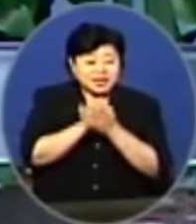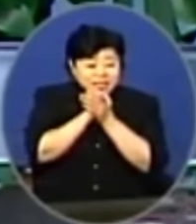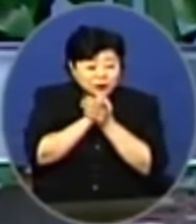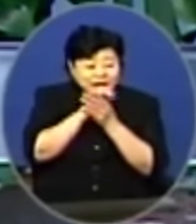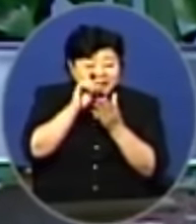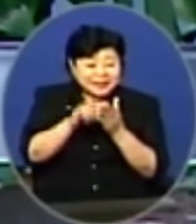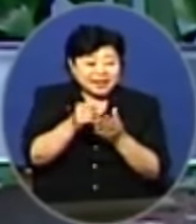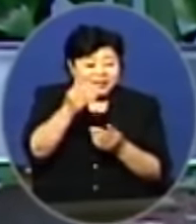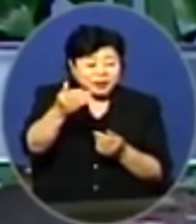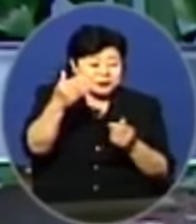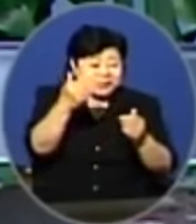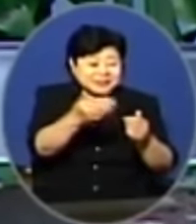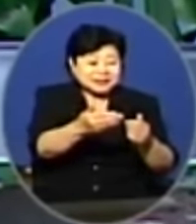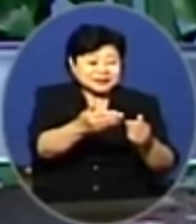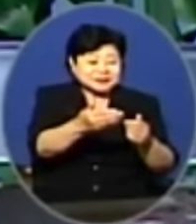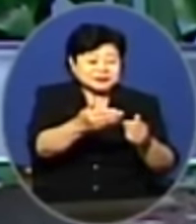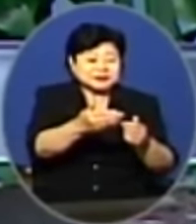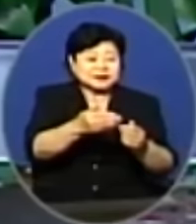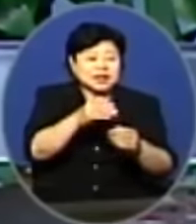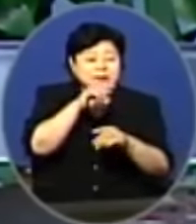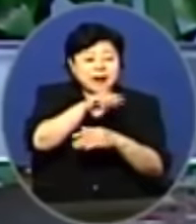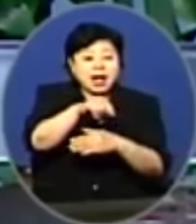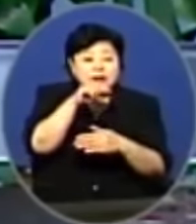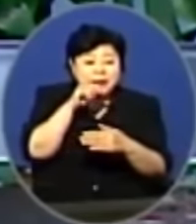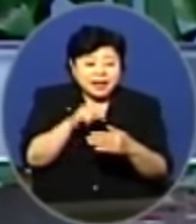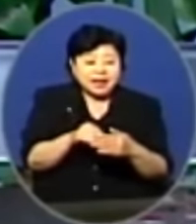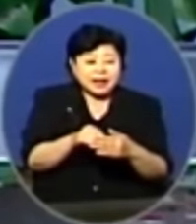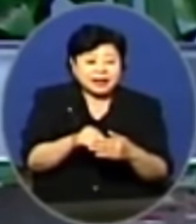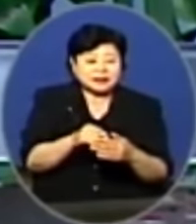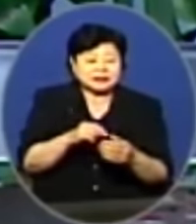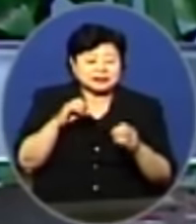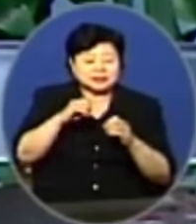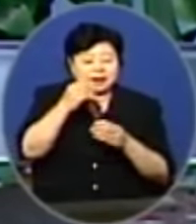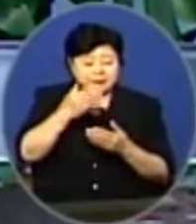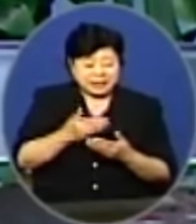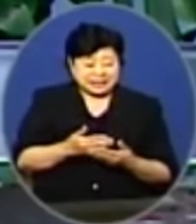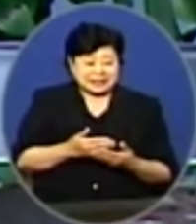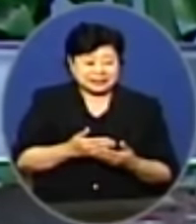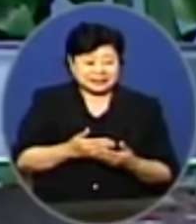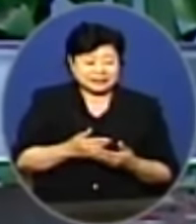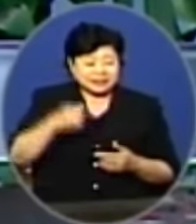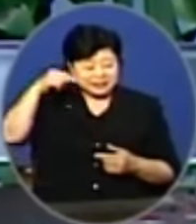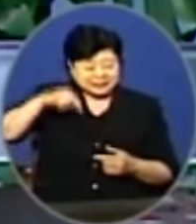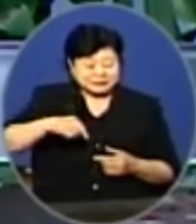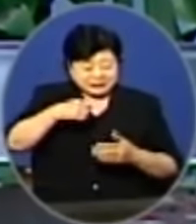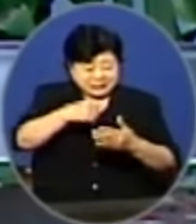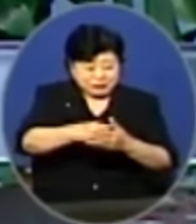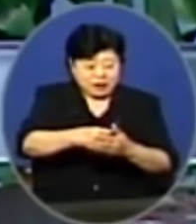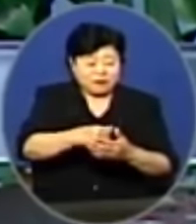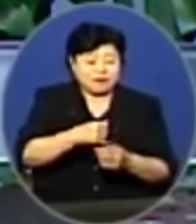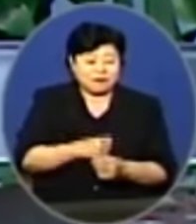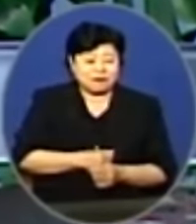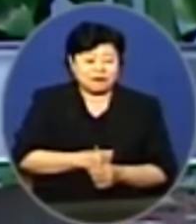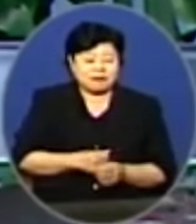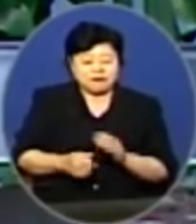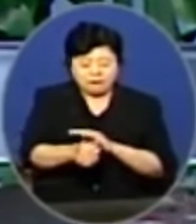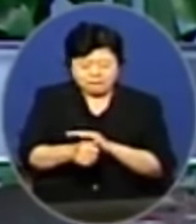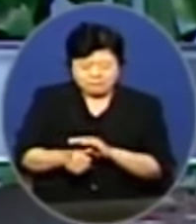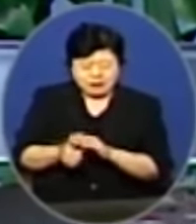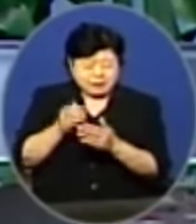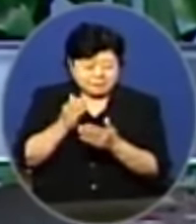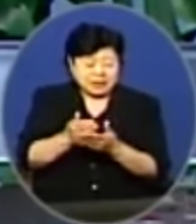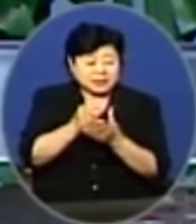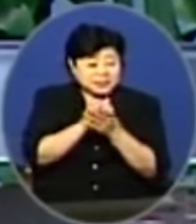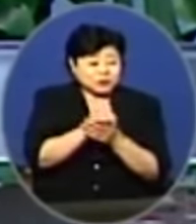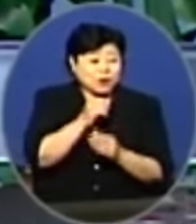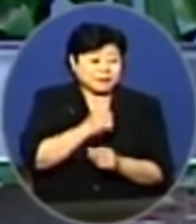때 여러분께서 마음에 응답받겠다는 깊은 각오를 하고 불태진의